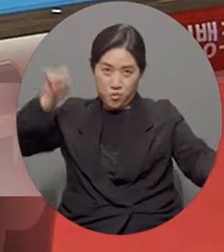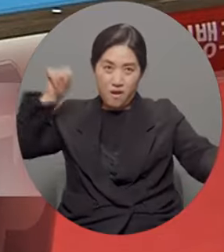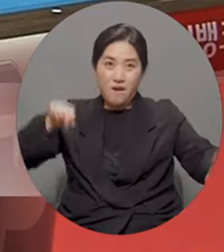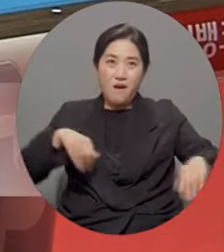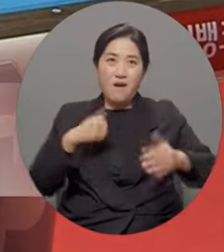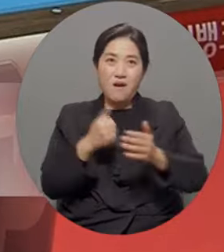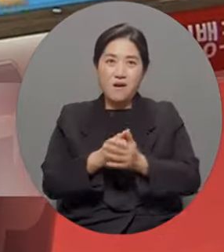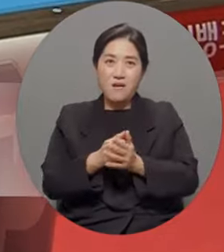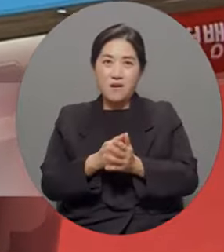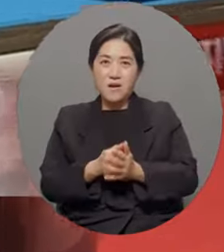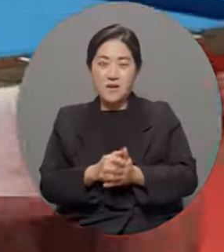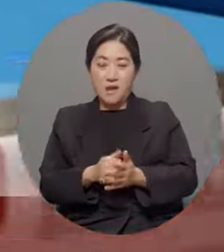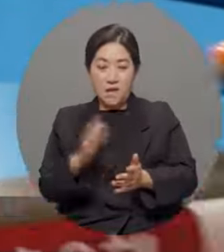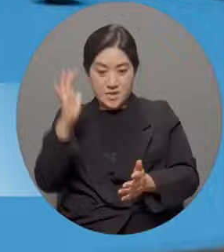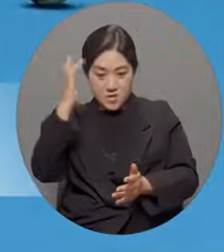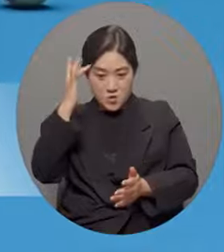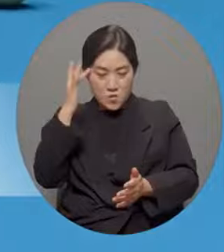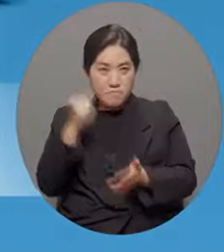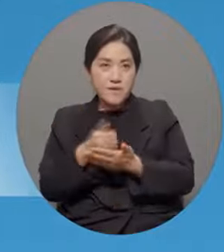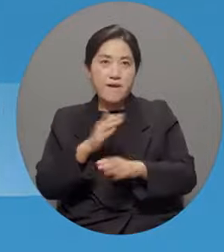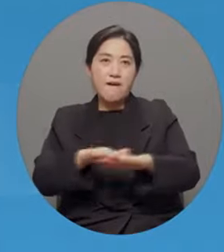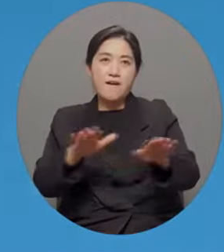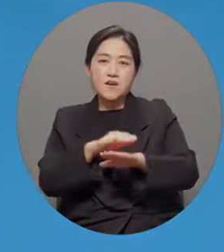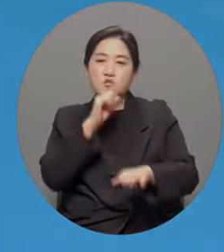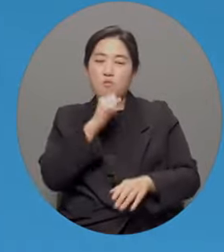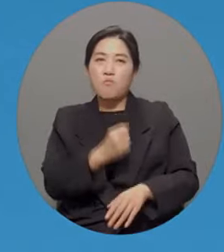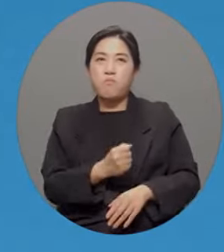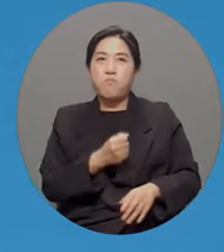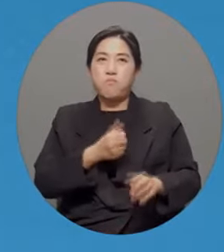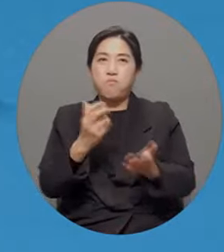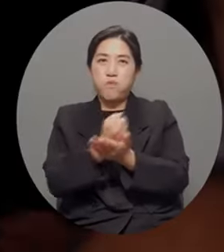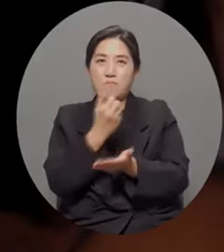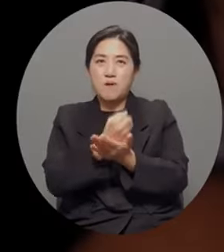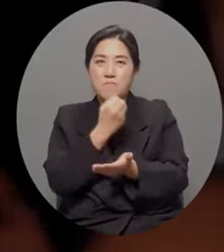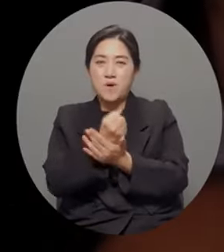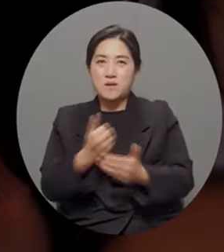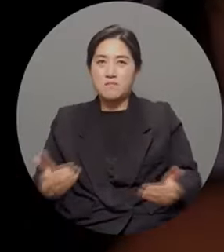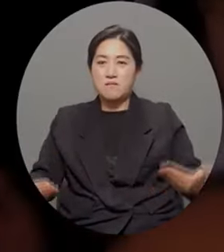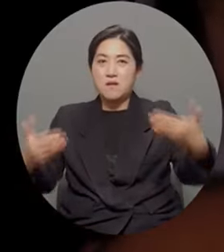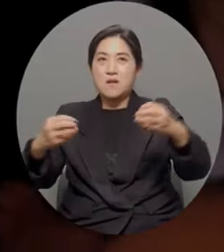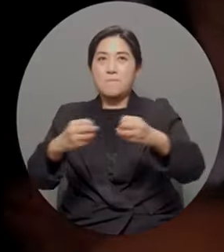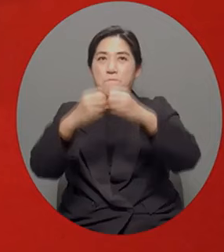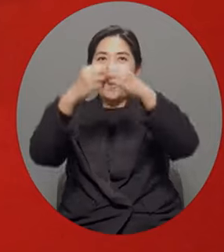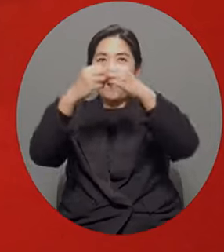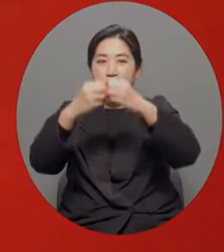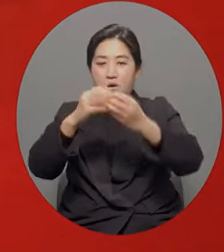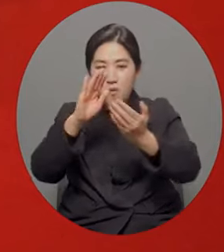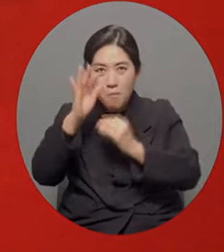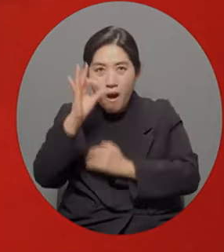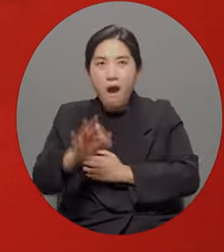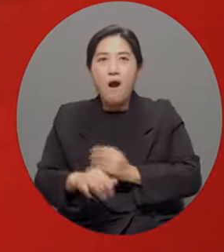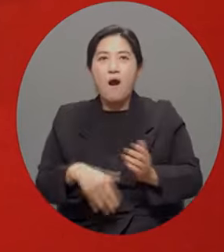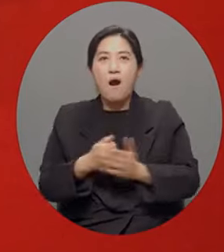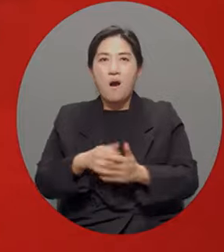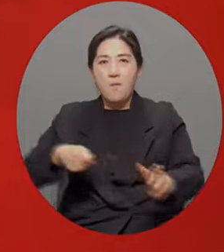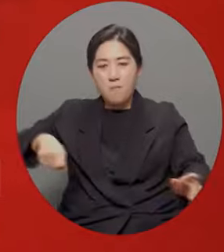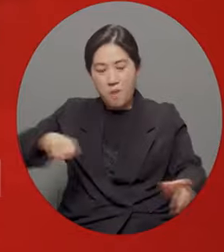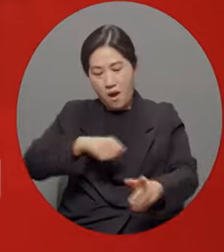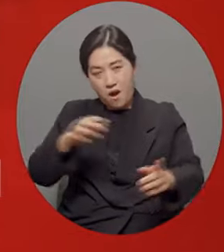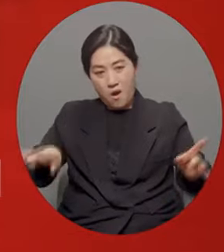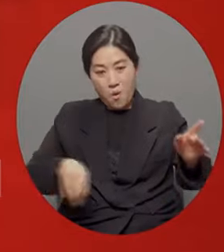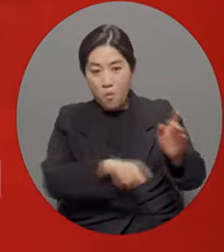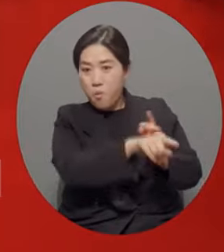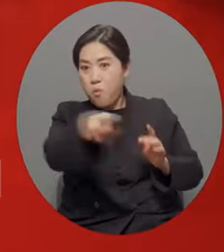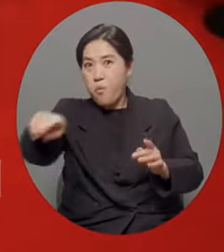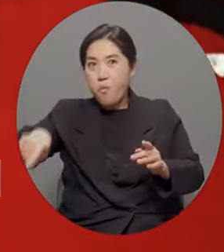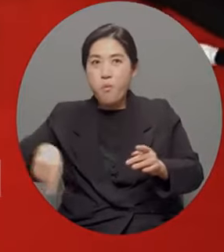연이어 난구를 해결하며 7연속 득점. 9대9 동점에서 나온 이 샷이 압권이었습니다. 고난도